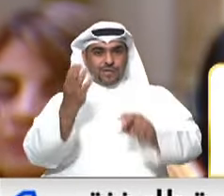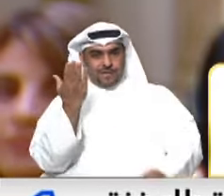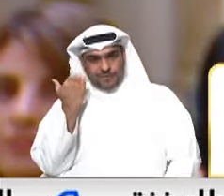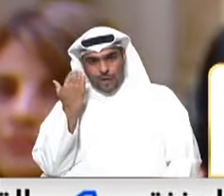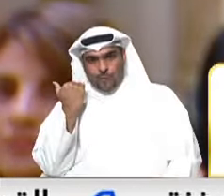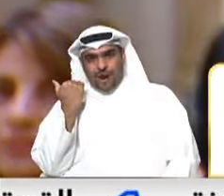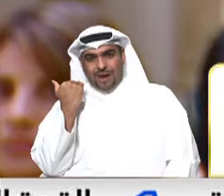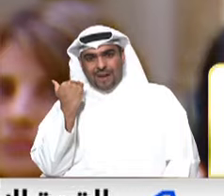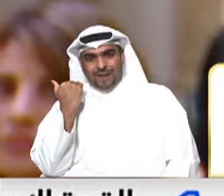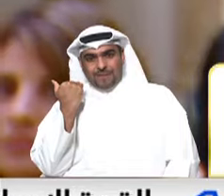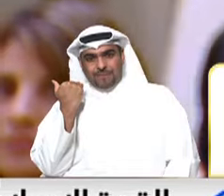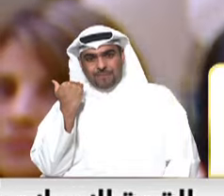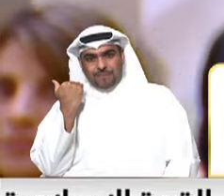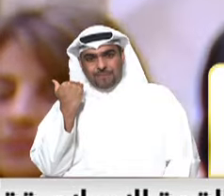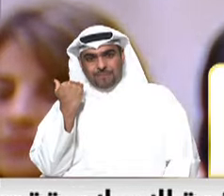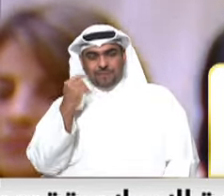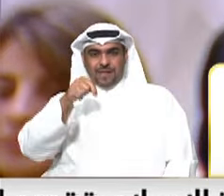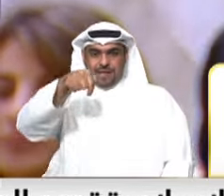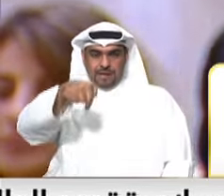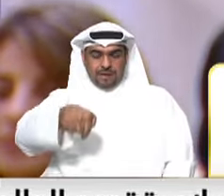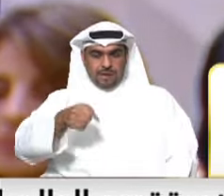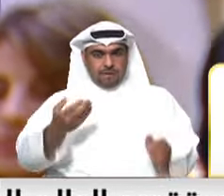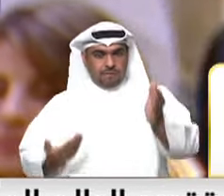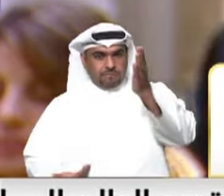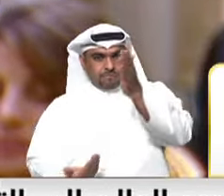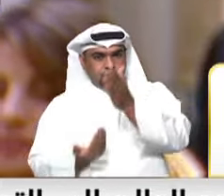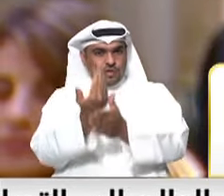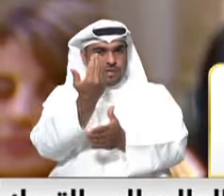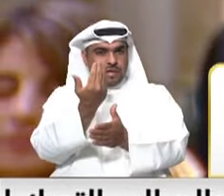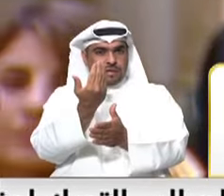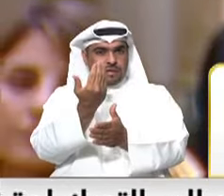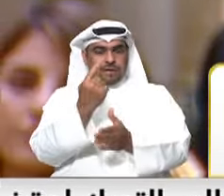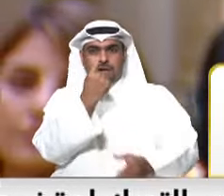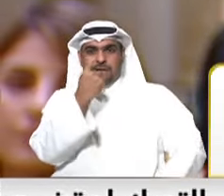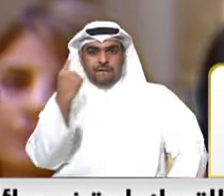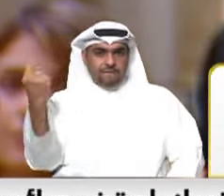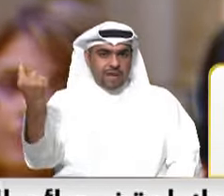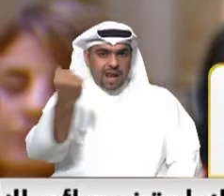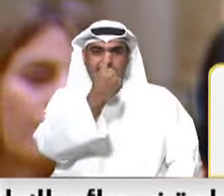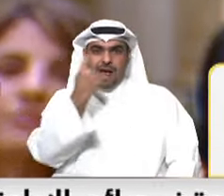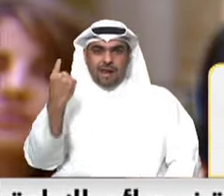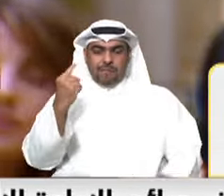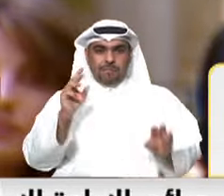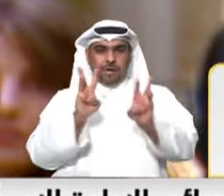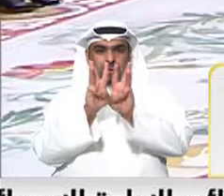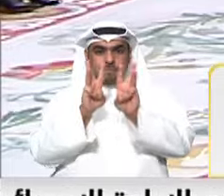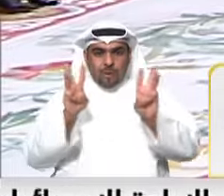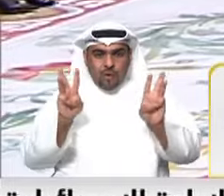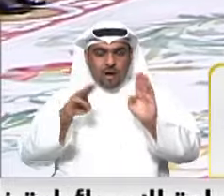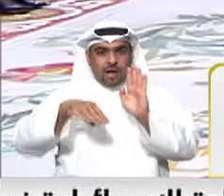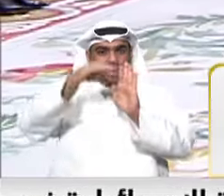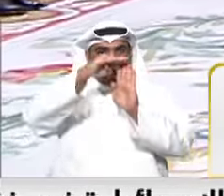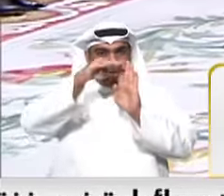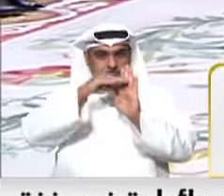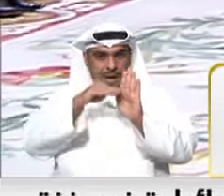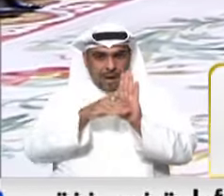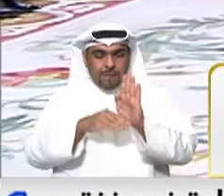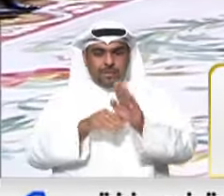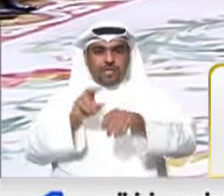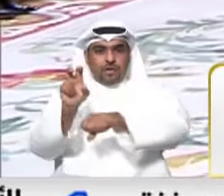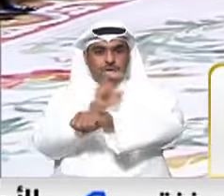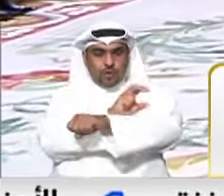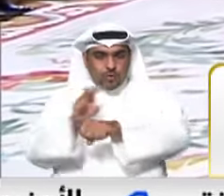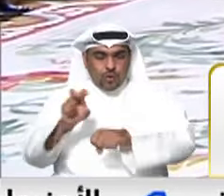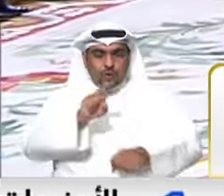الرقمية، فأحدثت طفرة هائلة وضعتنا أمام مسؤولية سد الفجوة التقنية